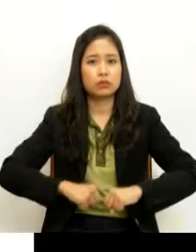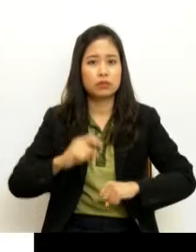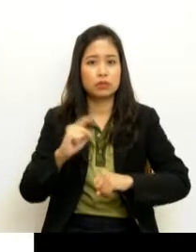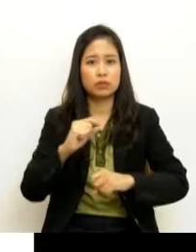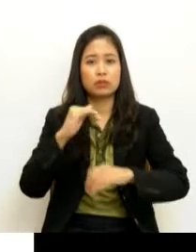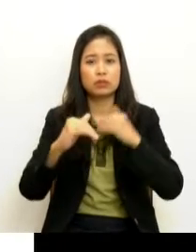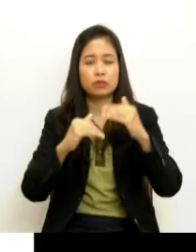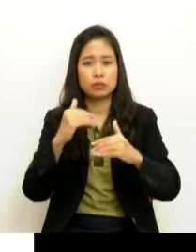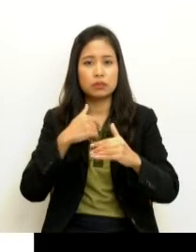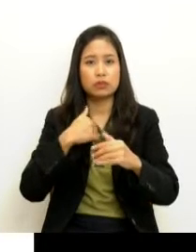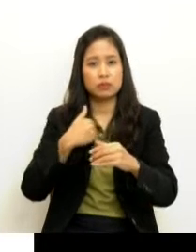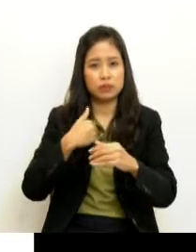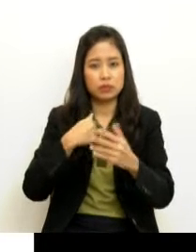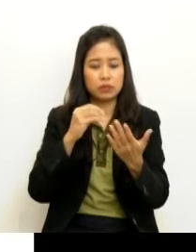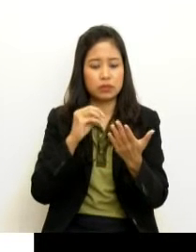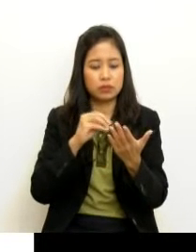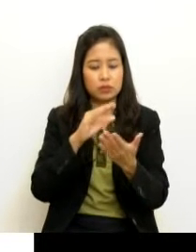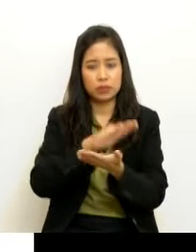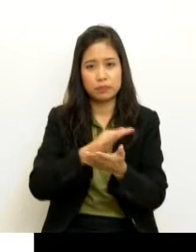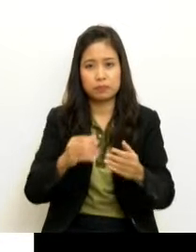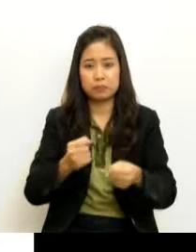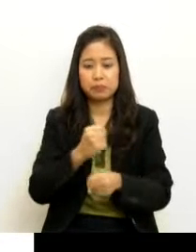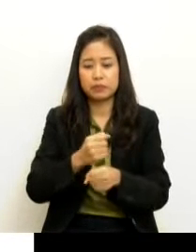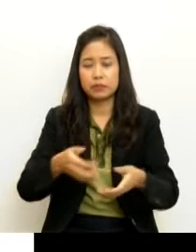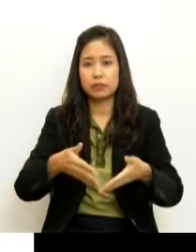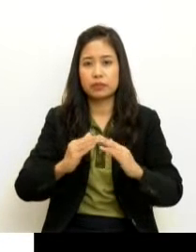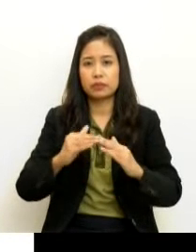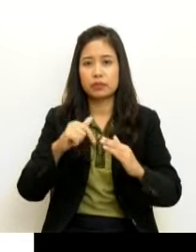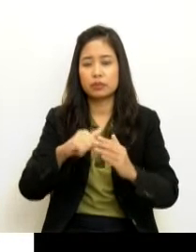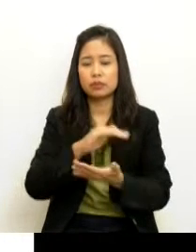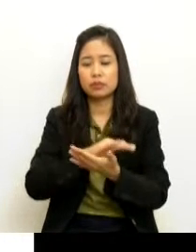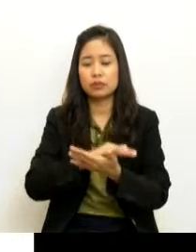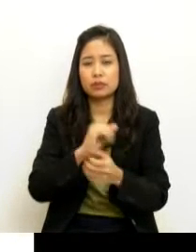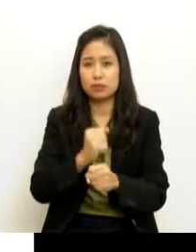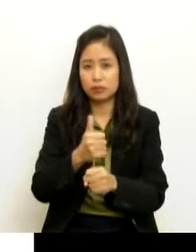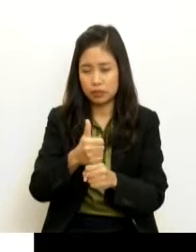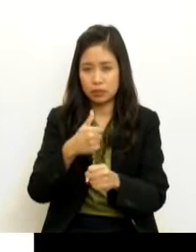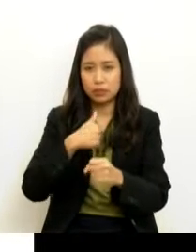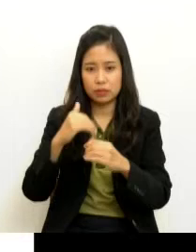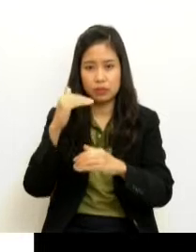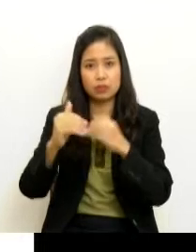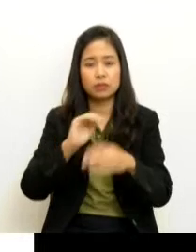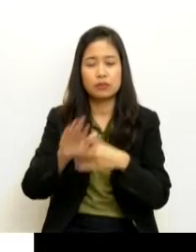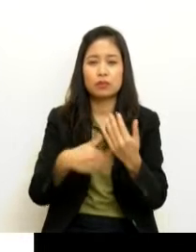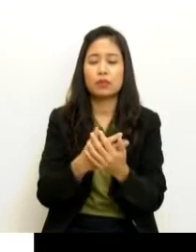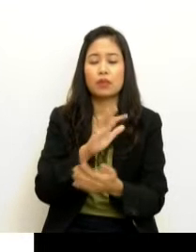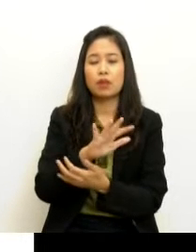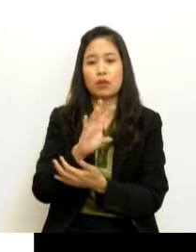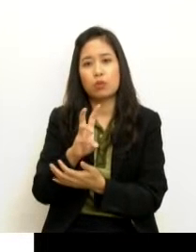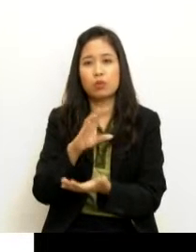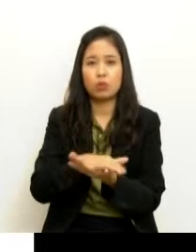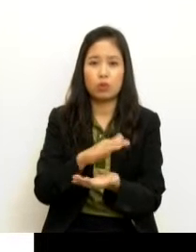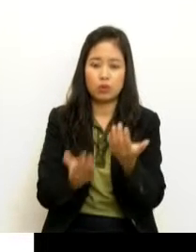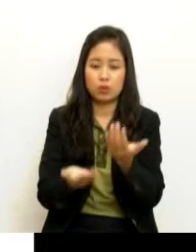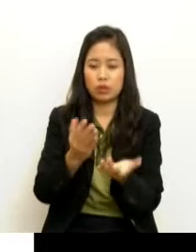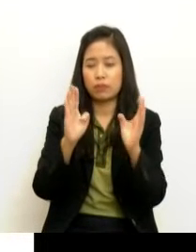งเรียนรอบๆข้างๆเนี่ยสามารถมาเรียนที่โรงเรียนตรงนี้ได้ถึง 5-6 โรงเรียนในรูปแบบที่ท